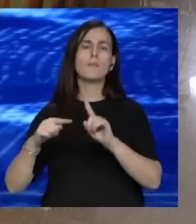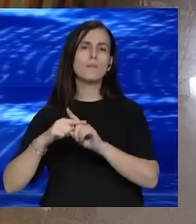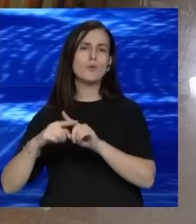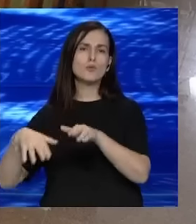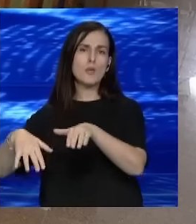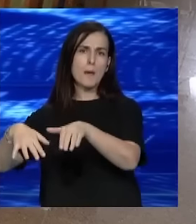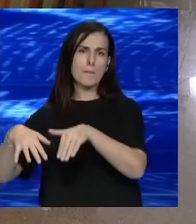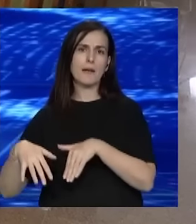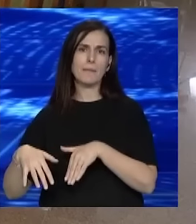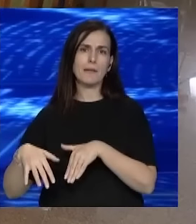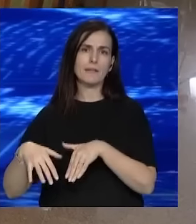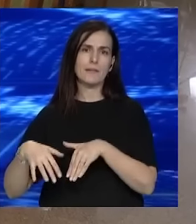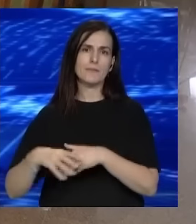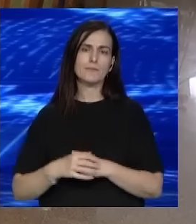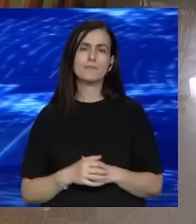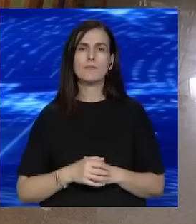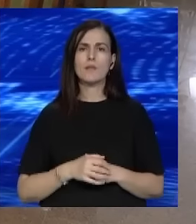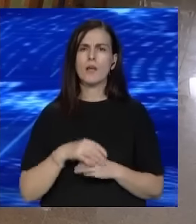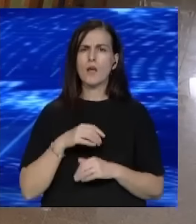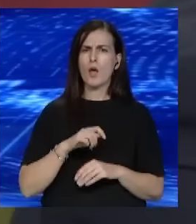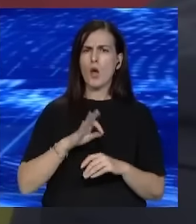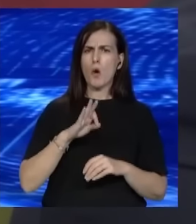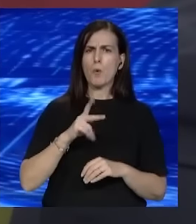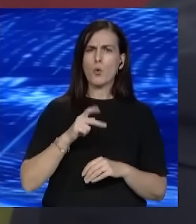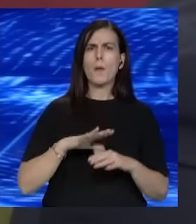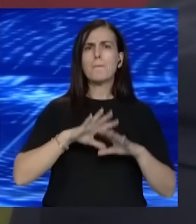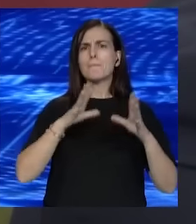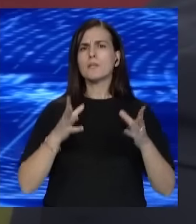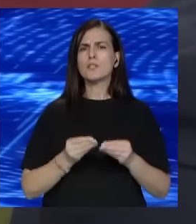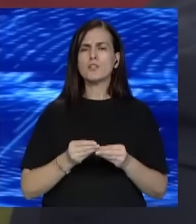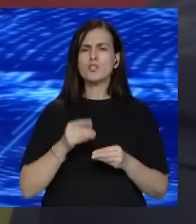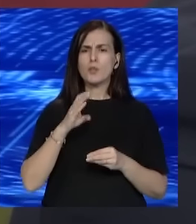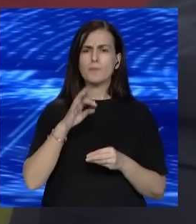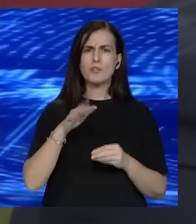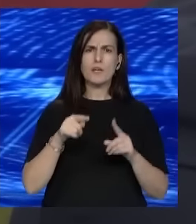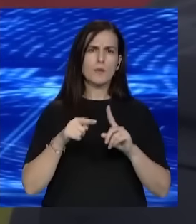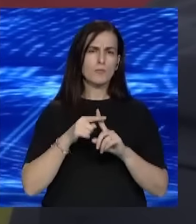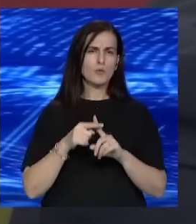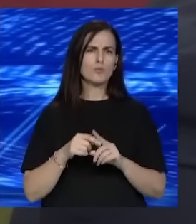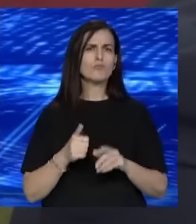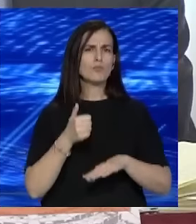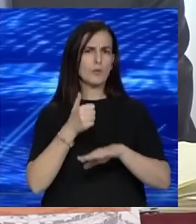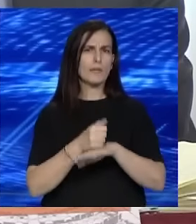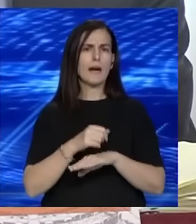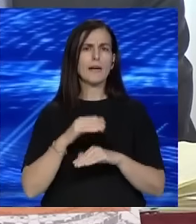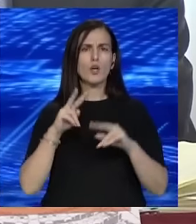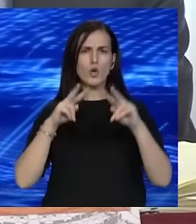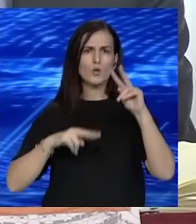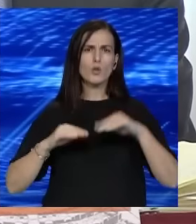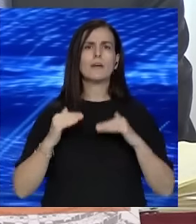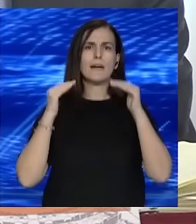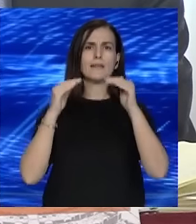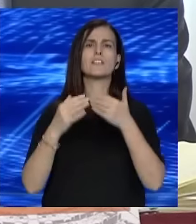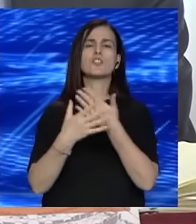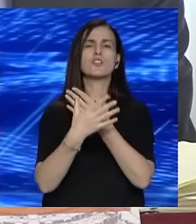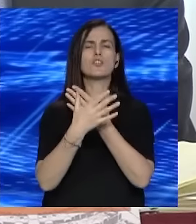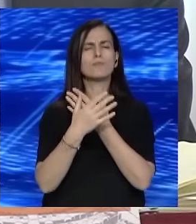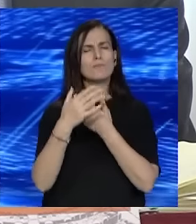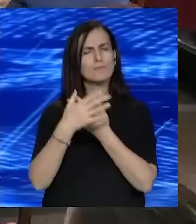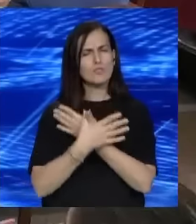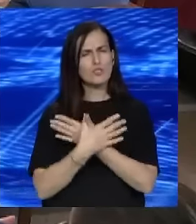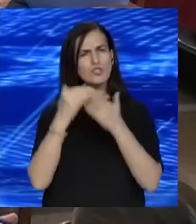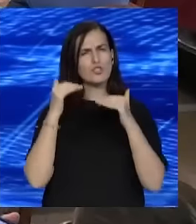në qeverisje. Prokurori i përgjithshëm Olsian Çela dhe kreu i KLSH-s teksa e cilësuan delikat procesin e nisur nga Kuvendi përmes Komisionit Antikorrupsion,